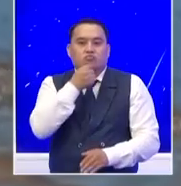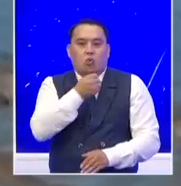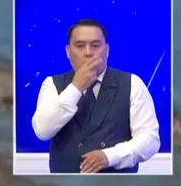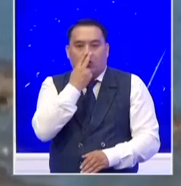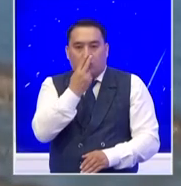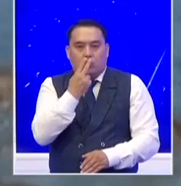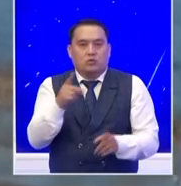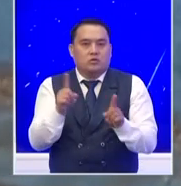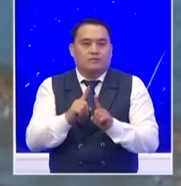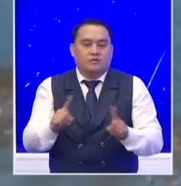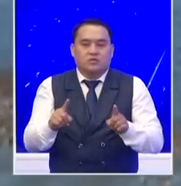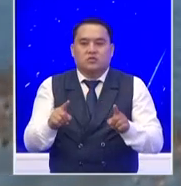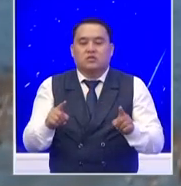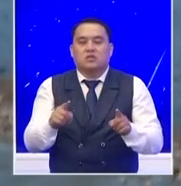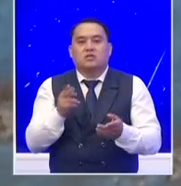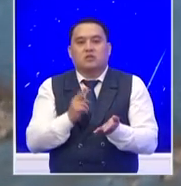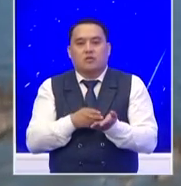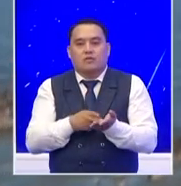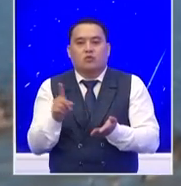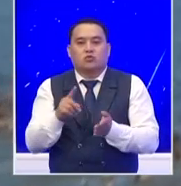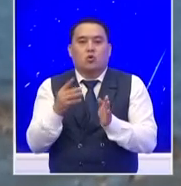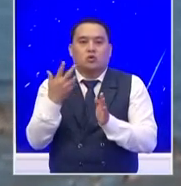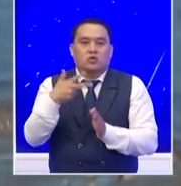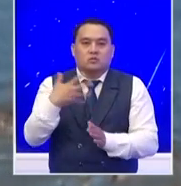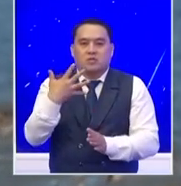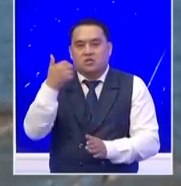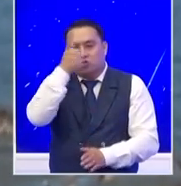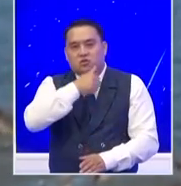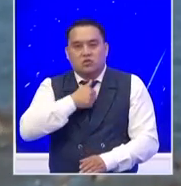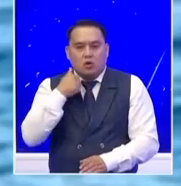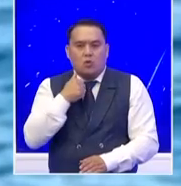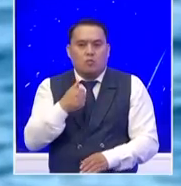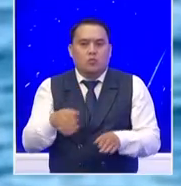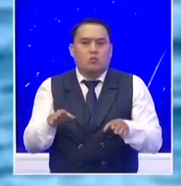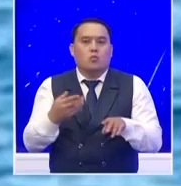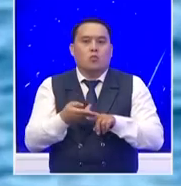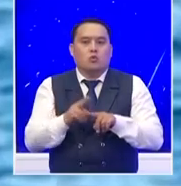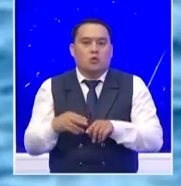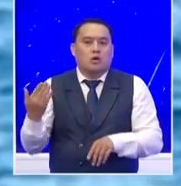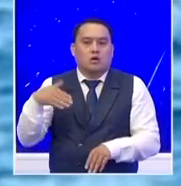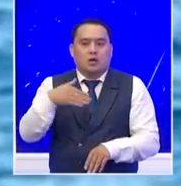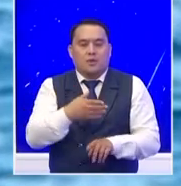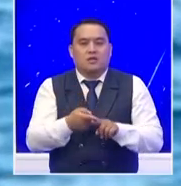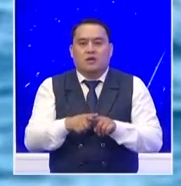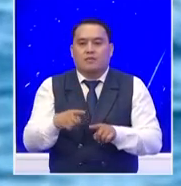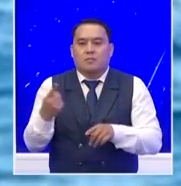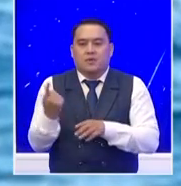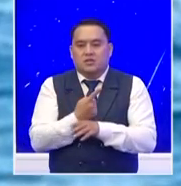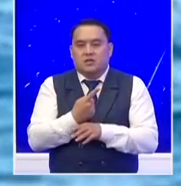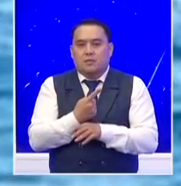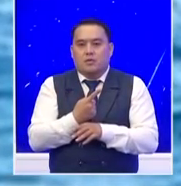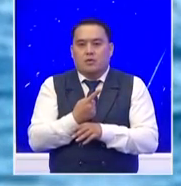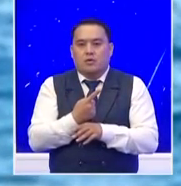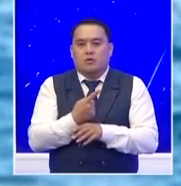бұл құбылысқа куә болыпты. Айта кетейік, 1935 жылдың маусымында бұғаз маңындағы Репина ауылында ақбас